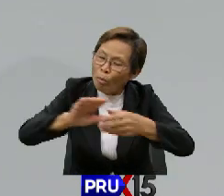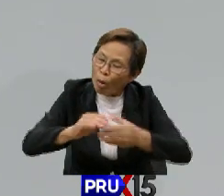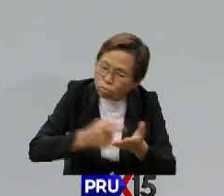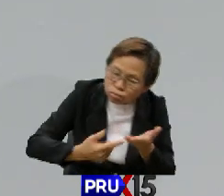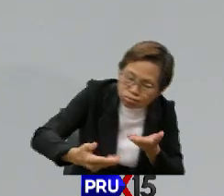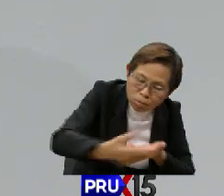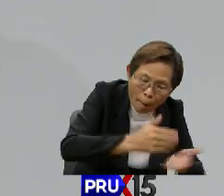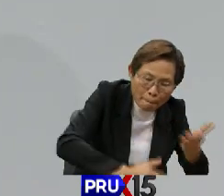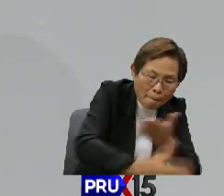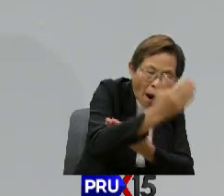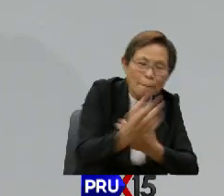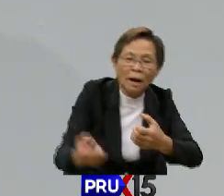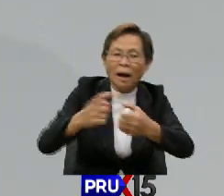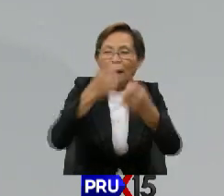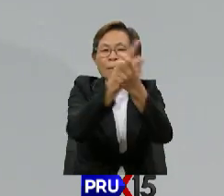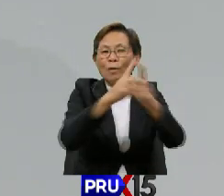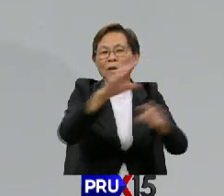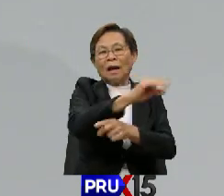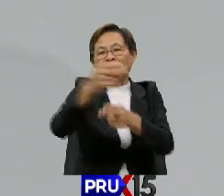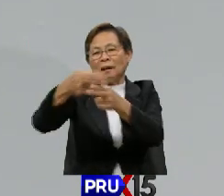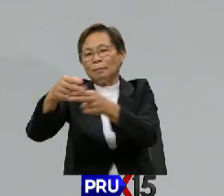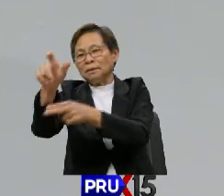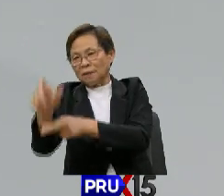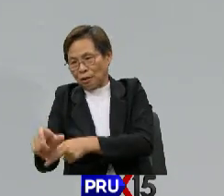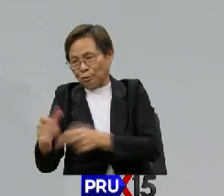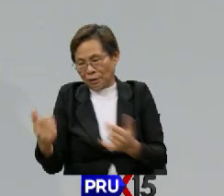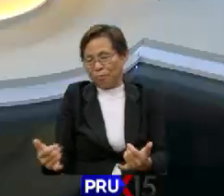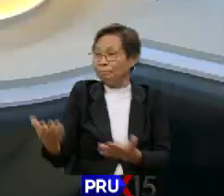perbincangan pada pagi ini berkenaan demokrasi dan penamaan calon. Okey.